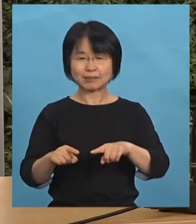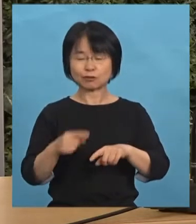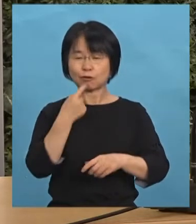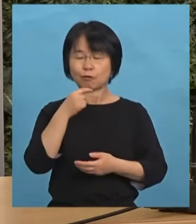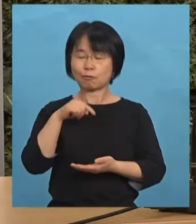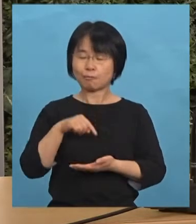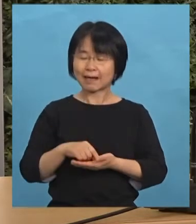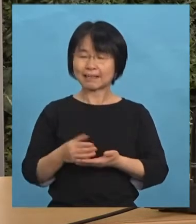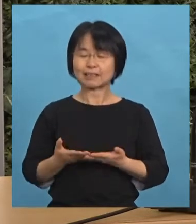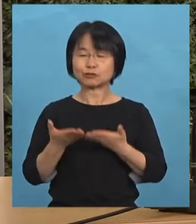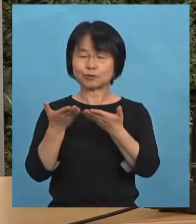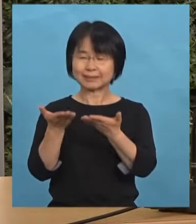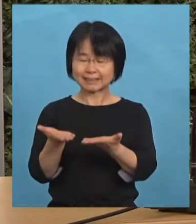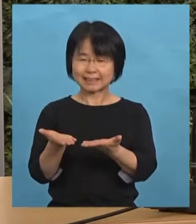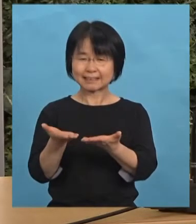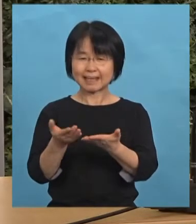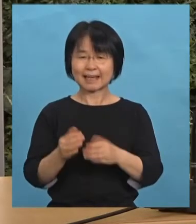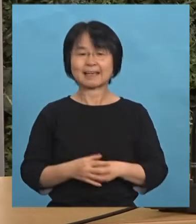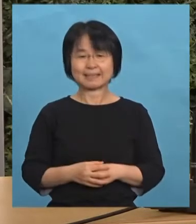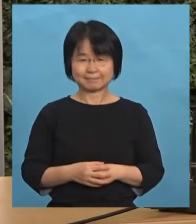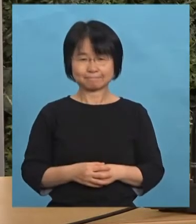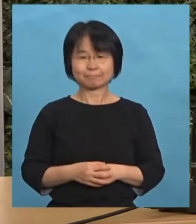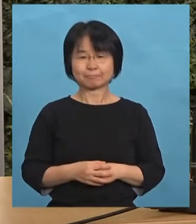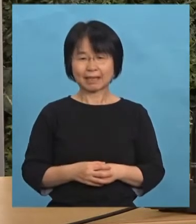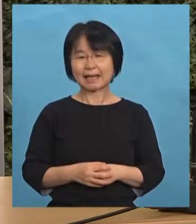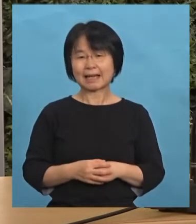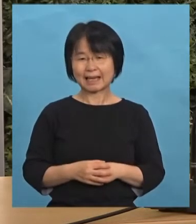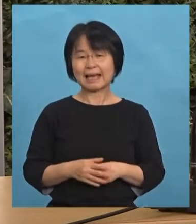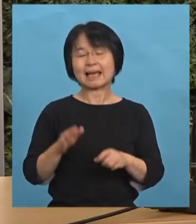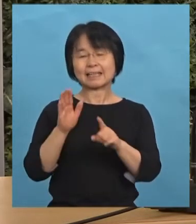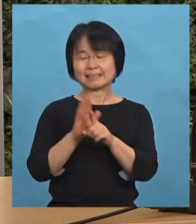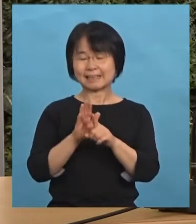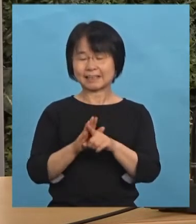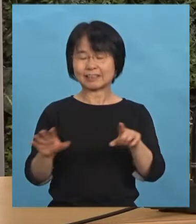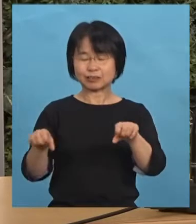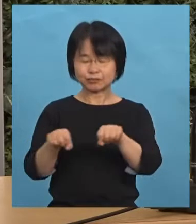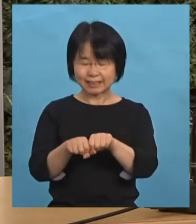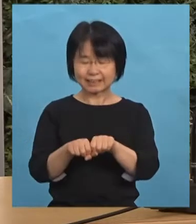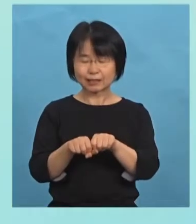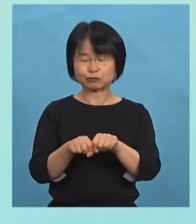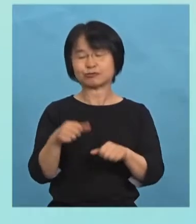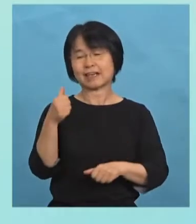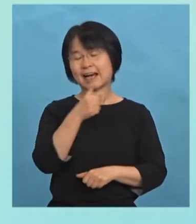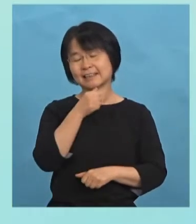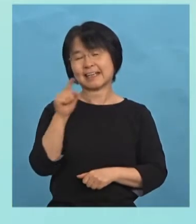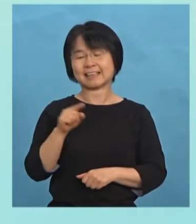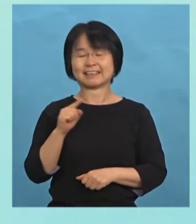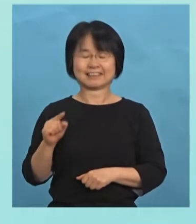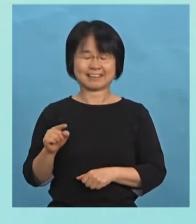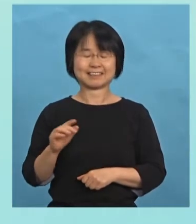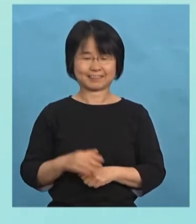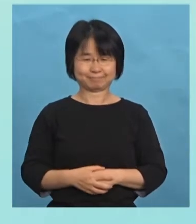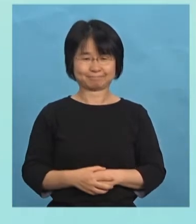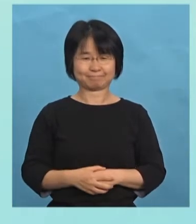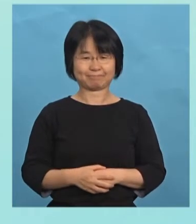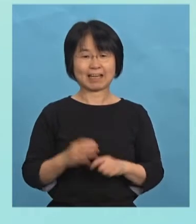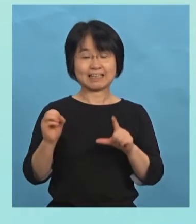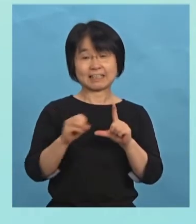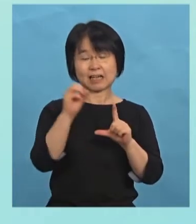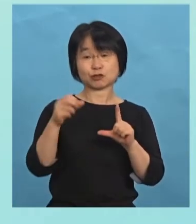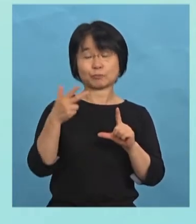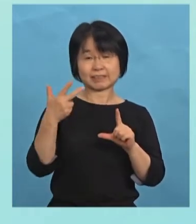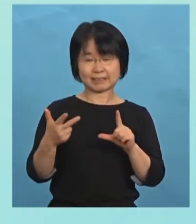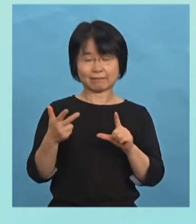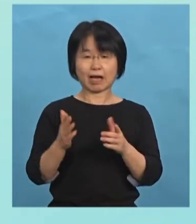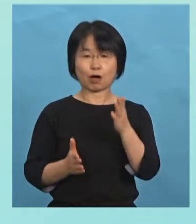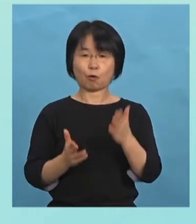伝えし、適切な支援につなげる子育ての案内人です。 はい、 東近江市では保育士の資格を